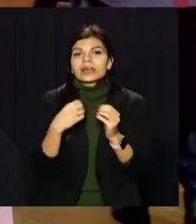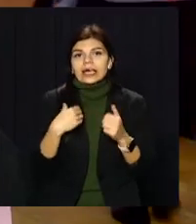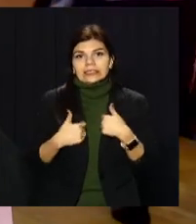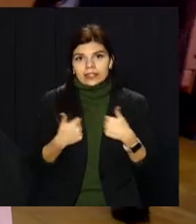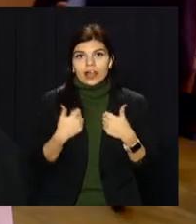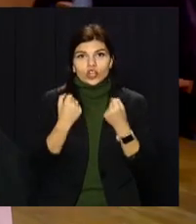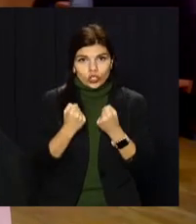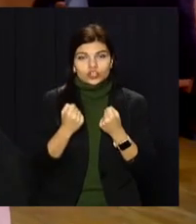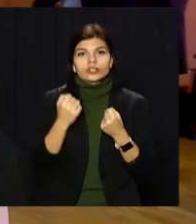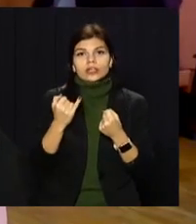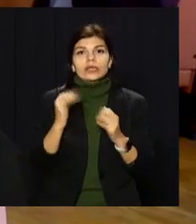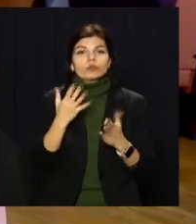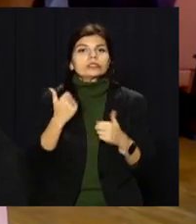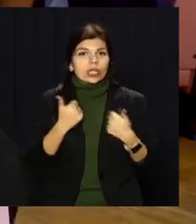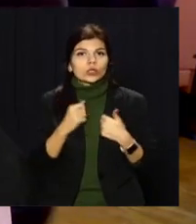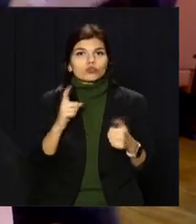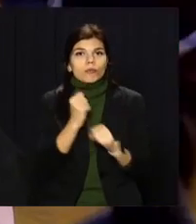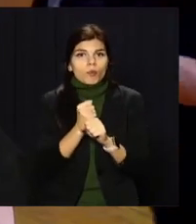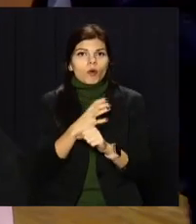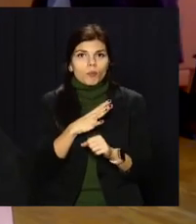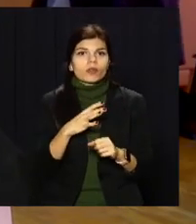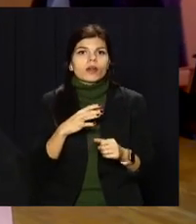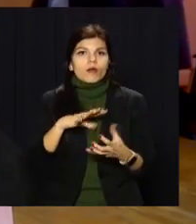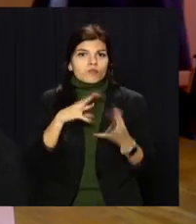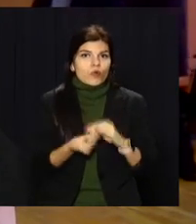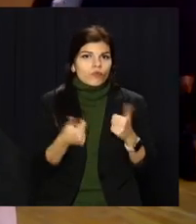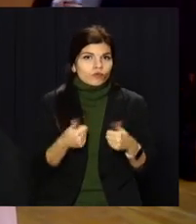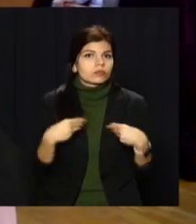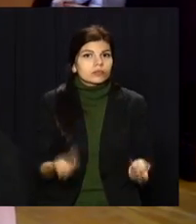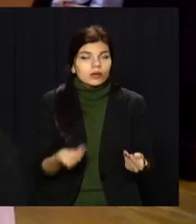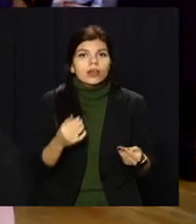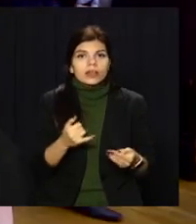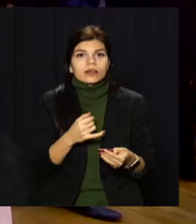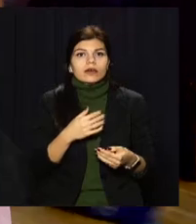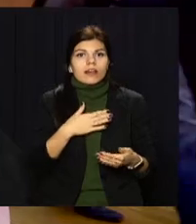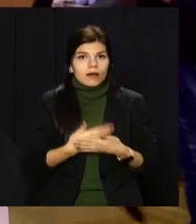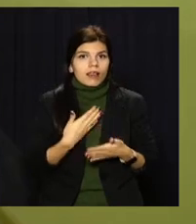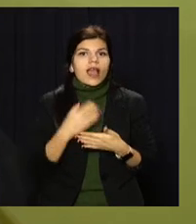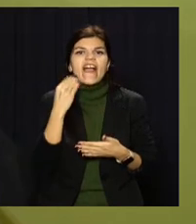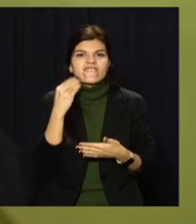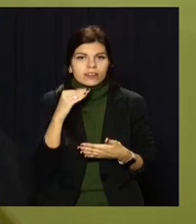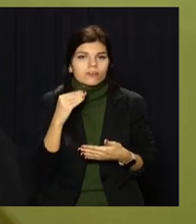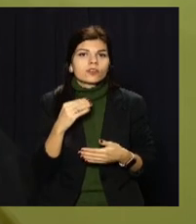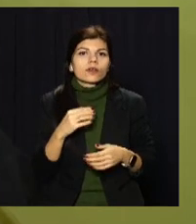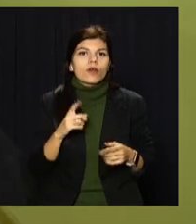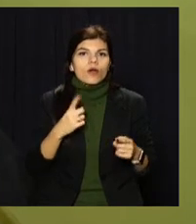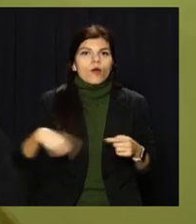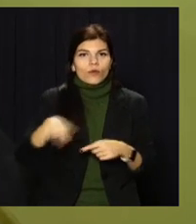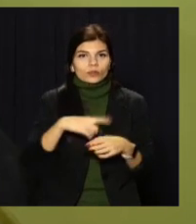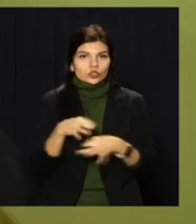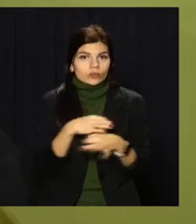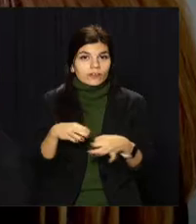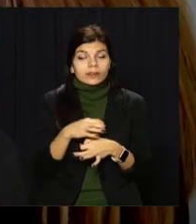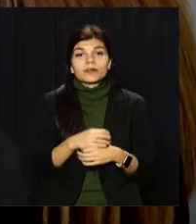буду старатися, щоб робота була плодотворна, ефективно відпрацювала цей 8-й созив міського совету. Віталій Мандзюк наголошує,